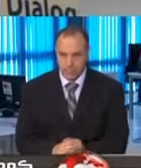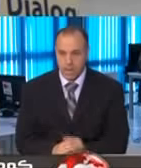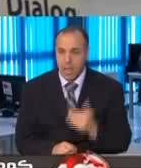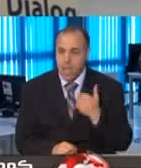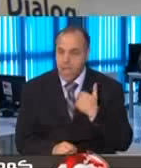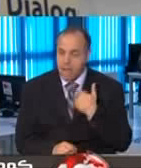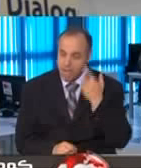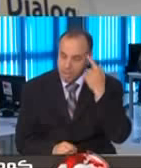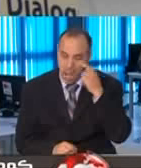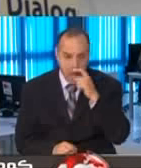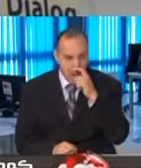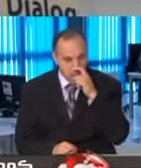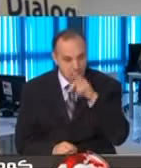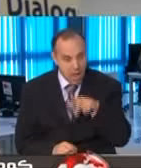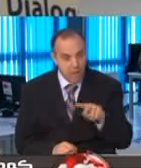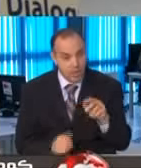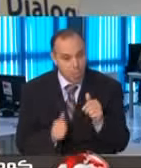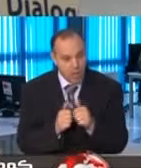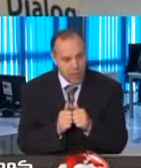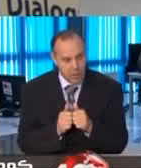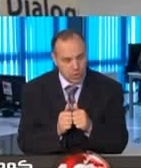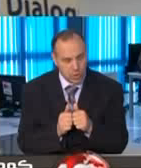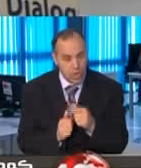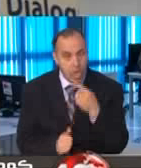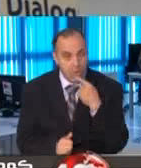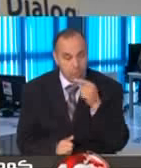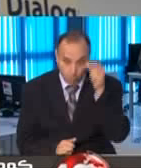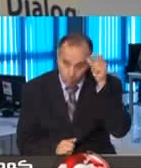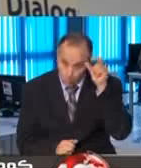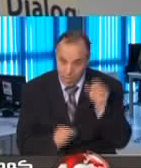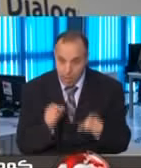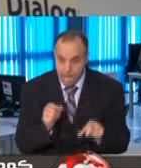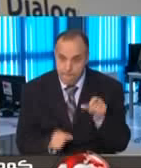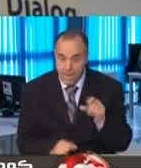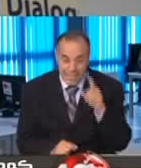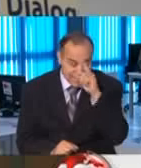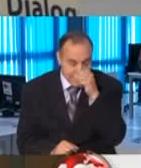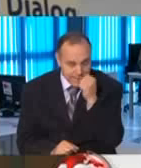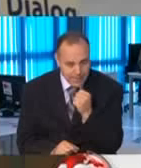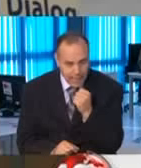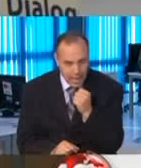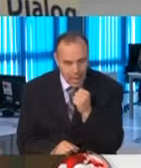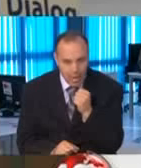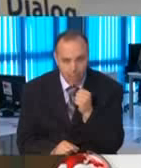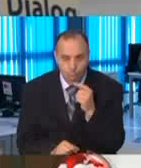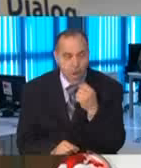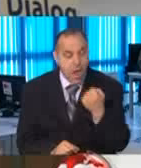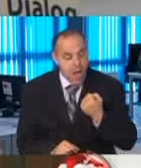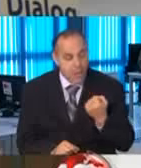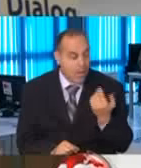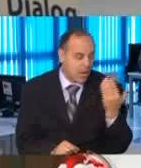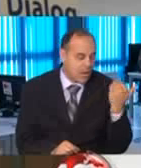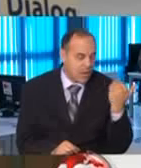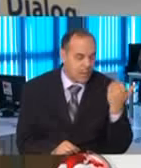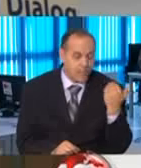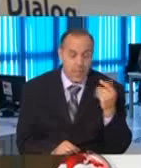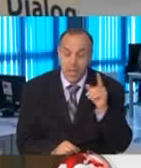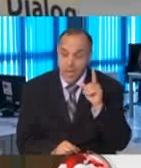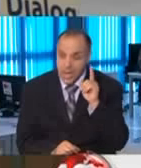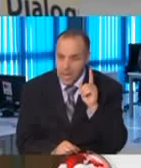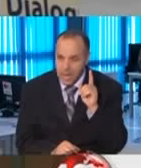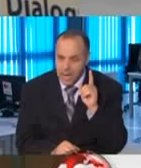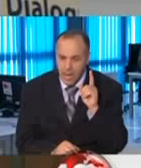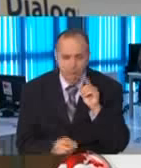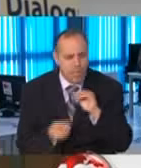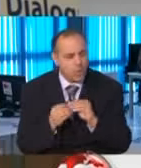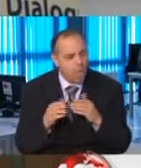لقد بدأ الربيع العربي عام 2011 وواجه التونسيون الكثير من الصعاب ومنها التفجيرات الإرهابية مؤخرا، ولكنهم